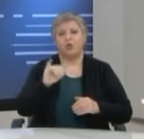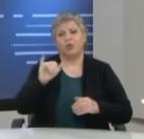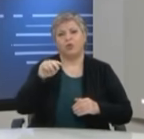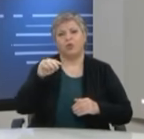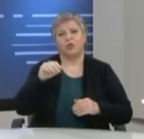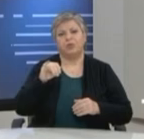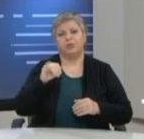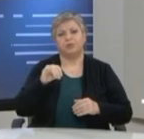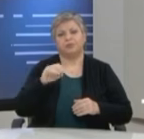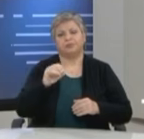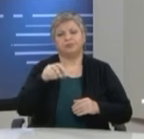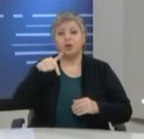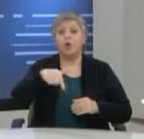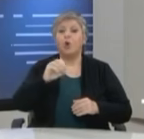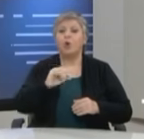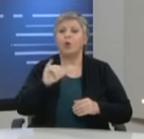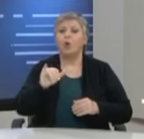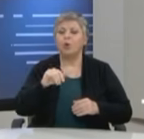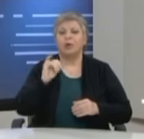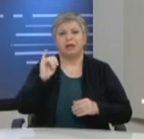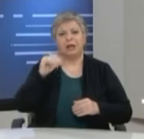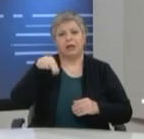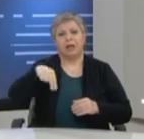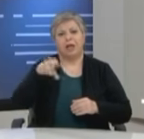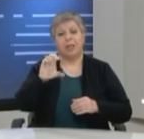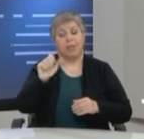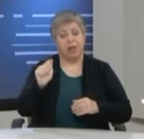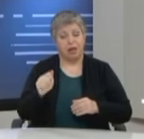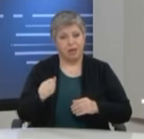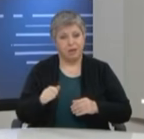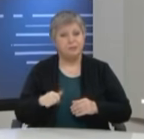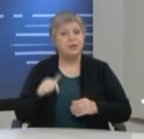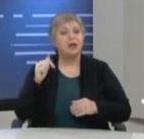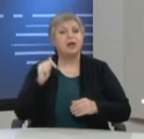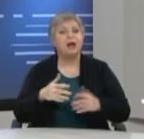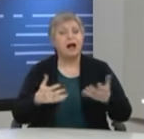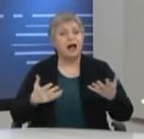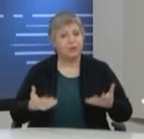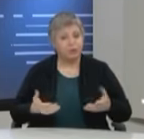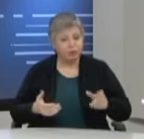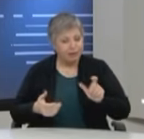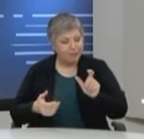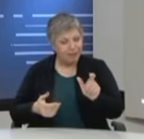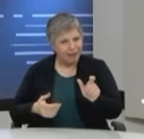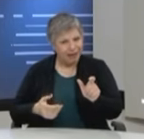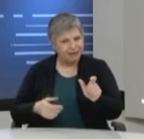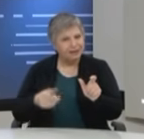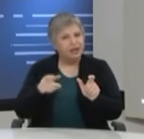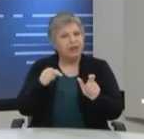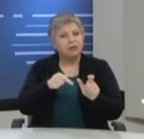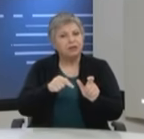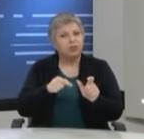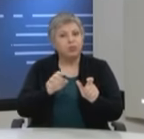του κράτους συμπαρασύρει, επαναλαμβάνω, συμπαρασύρει τους επιθετικούς προσδιορισμούς